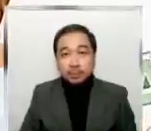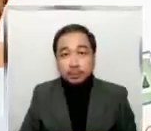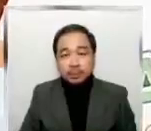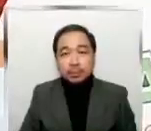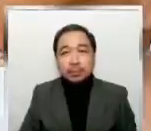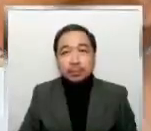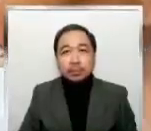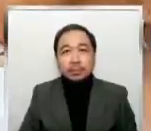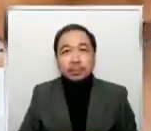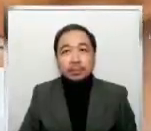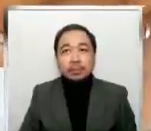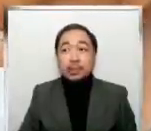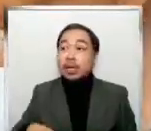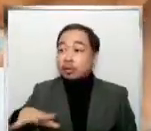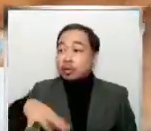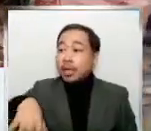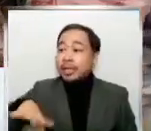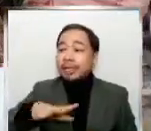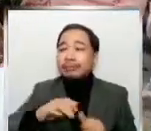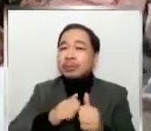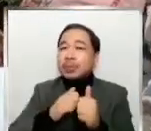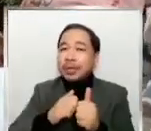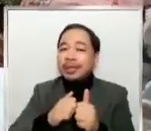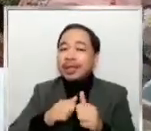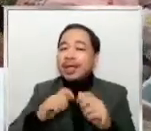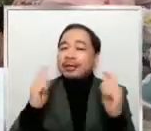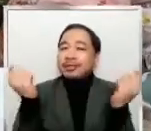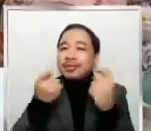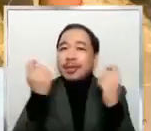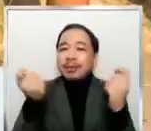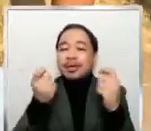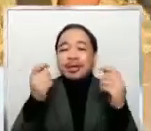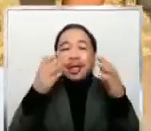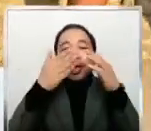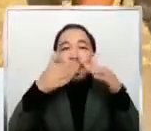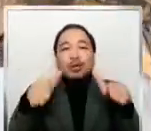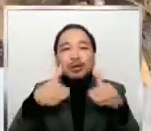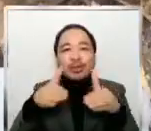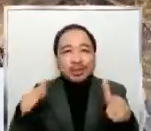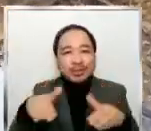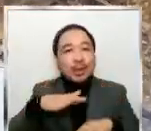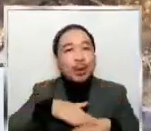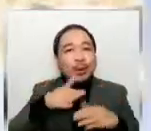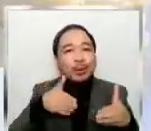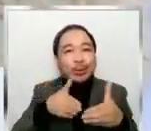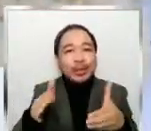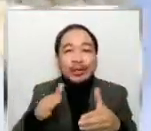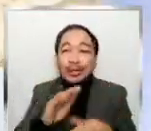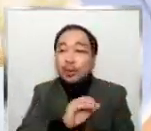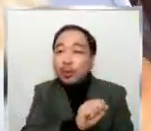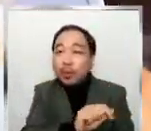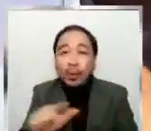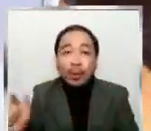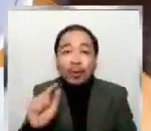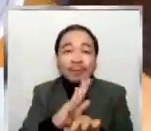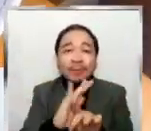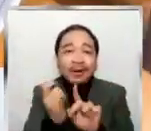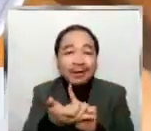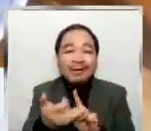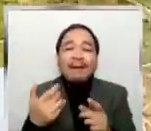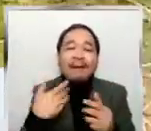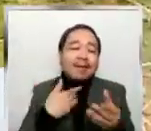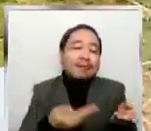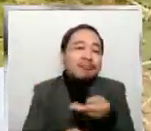Sama-sama silang nagdiwang ng Pasko sa gitna ng kalsada. Ang buong barangay pinagsaluhan ang